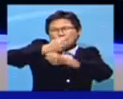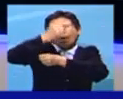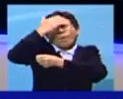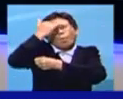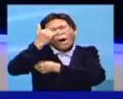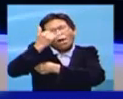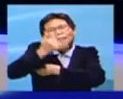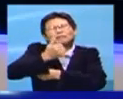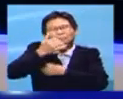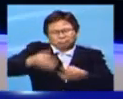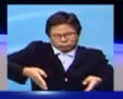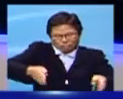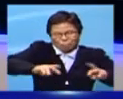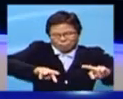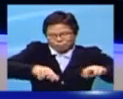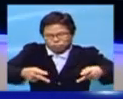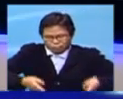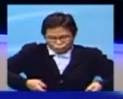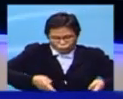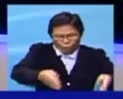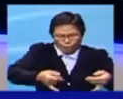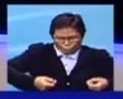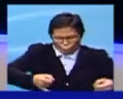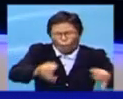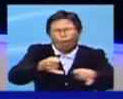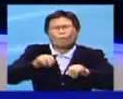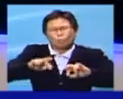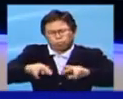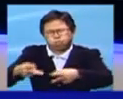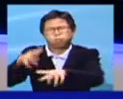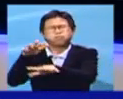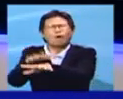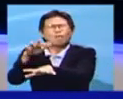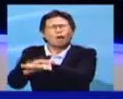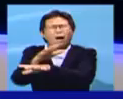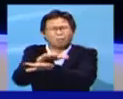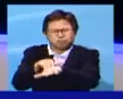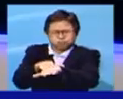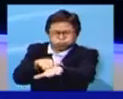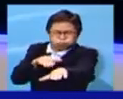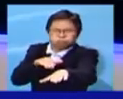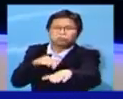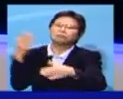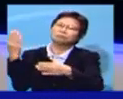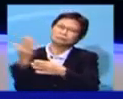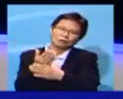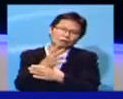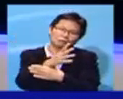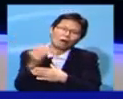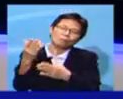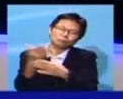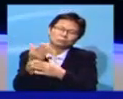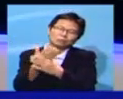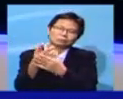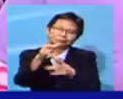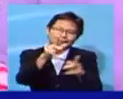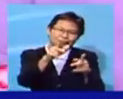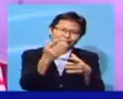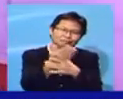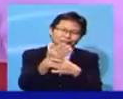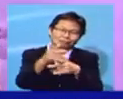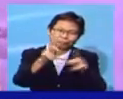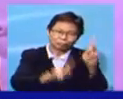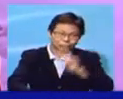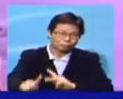laluan berkenaan boleh mengakibatkan kesesakan Teruk selain menjejaskan keselamatan penduduk pengerusi persatuan